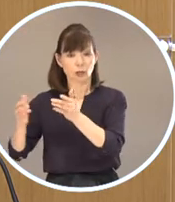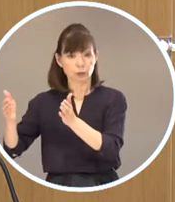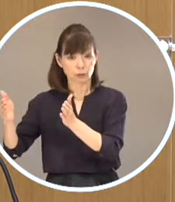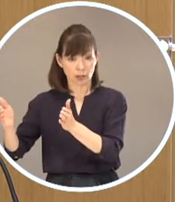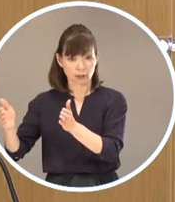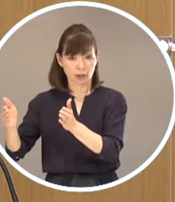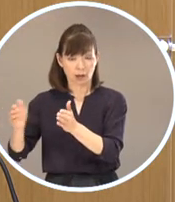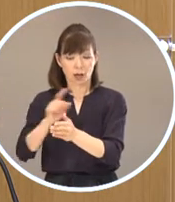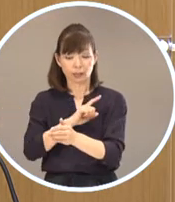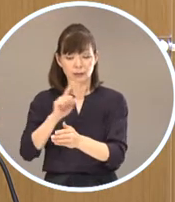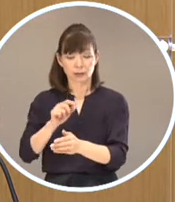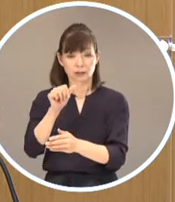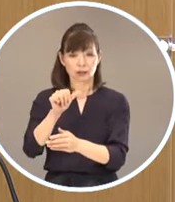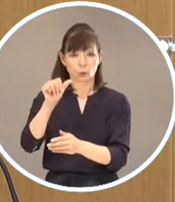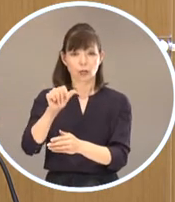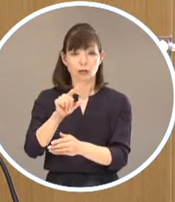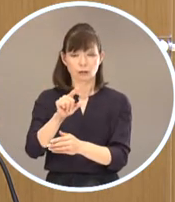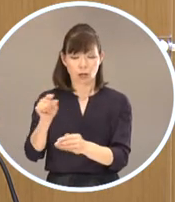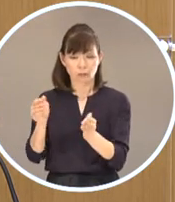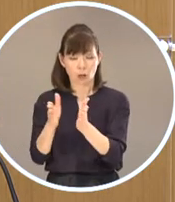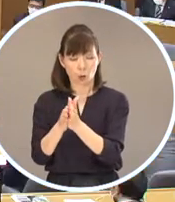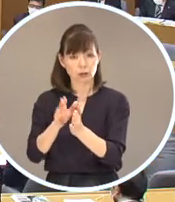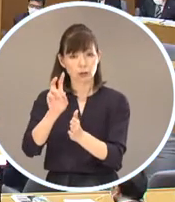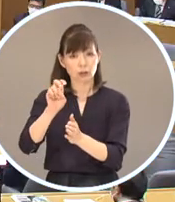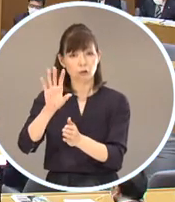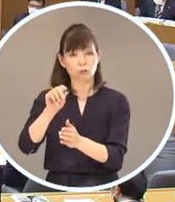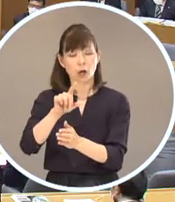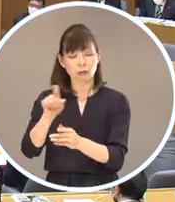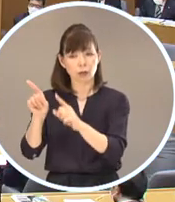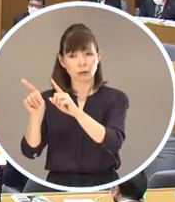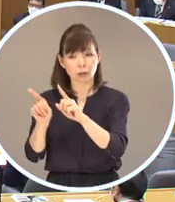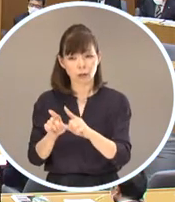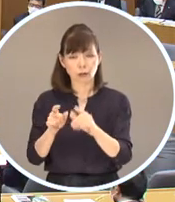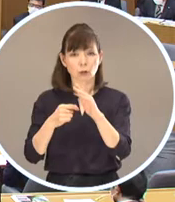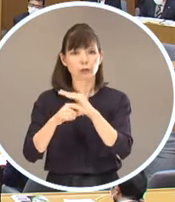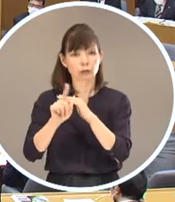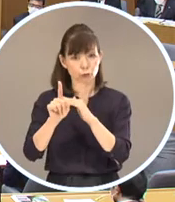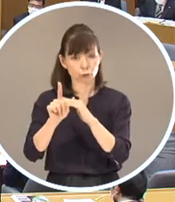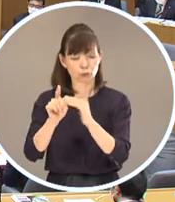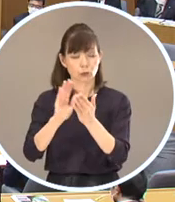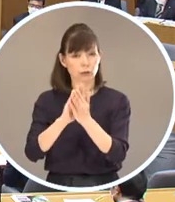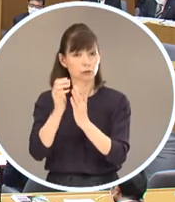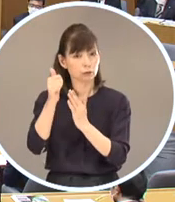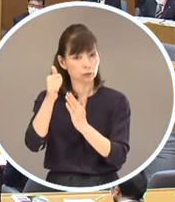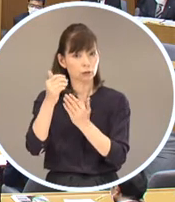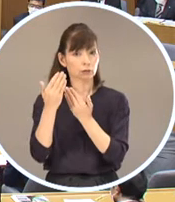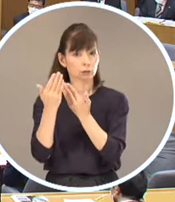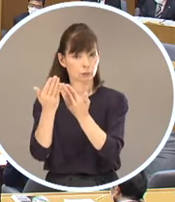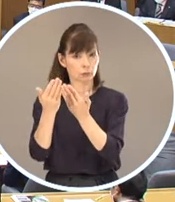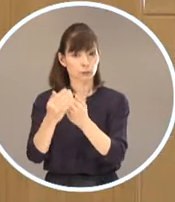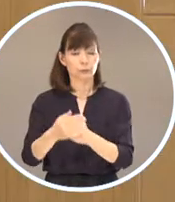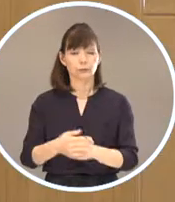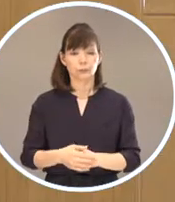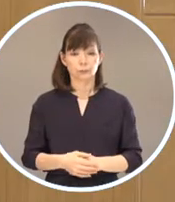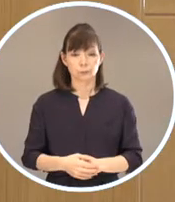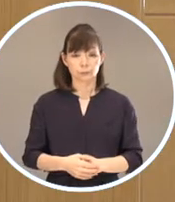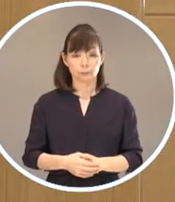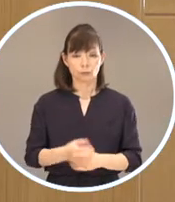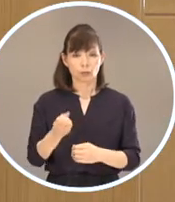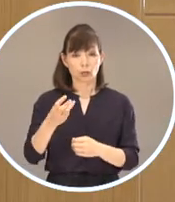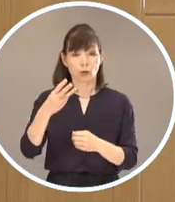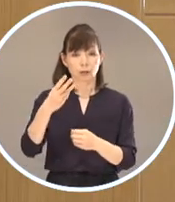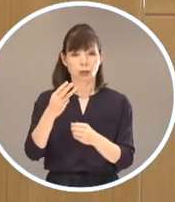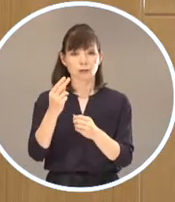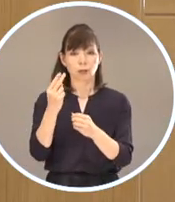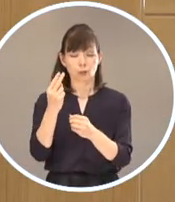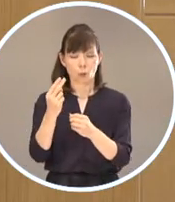間1日5000円トータル20万円を減額した理由を知事にお伺いをいたします。 令和3年